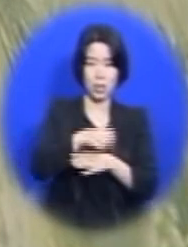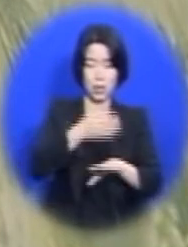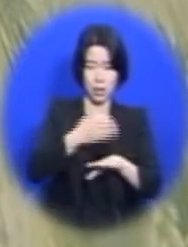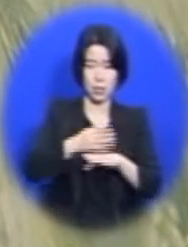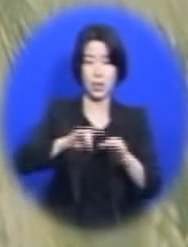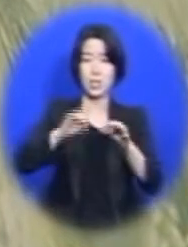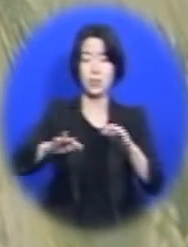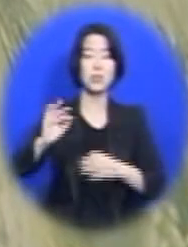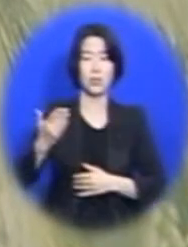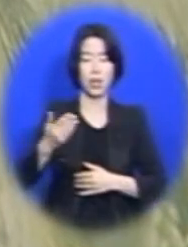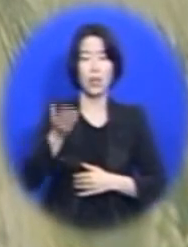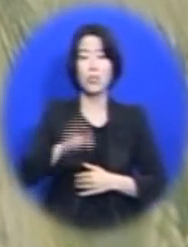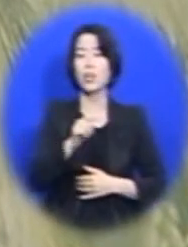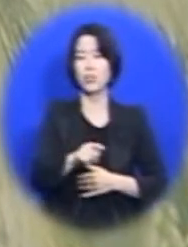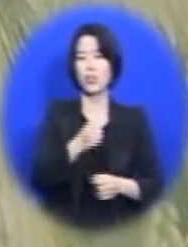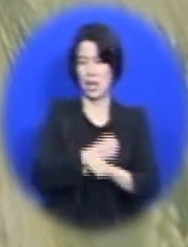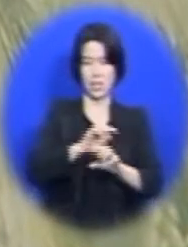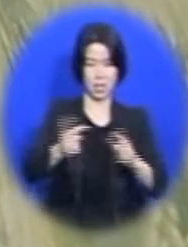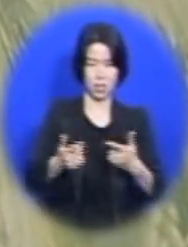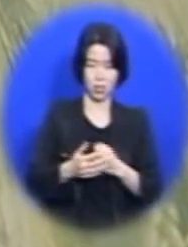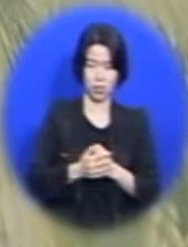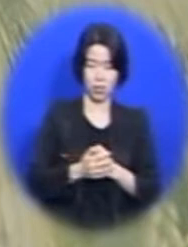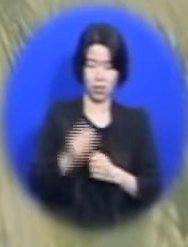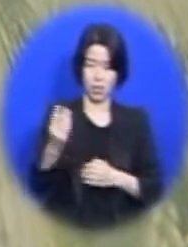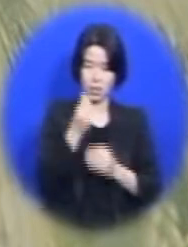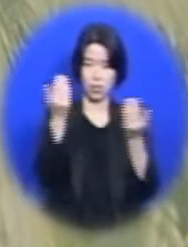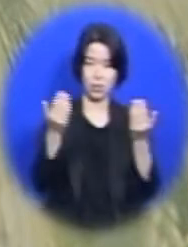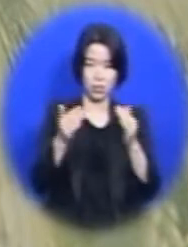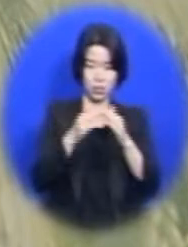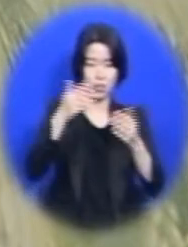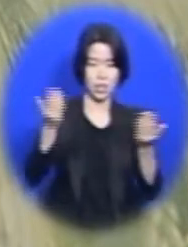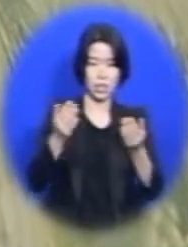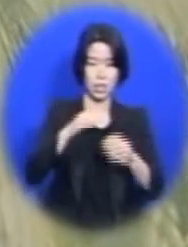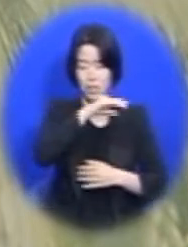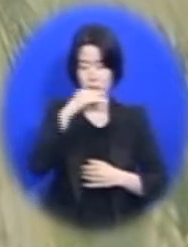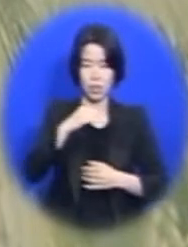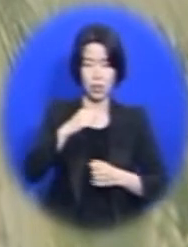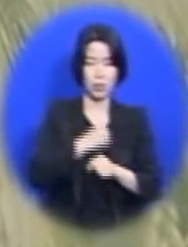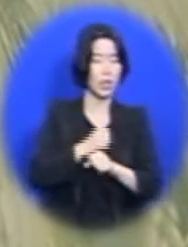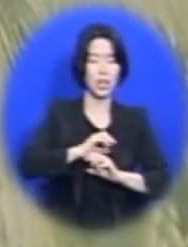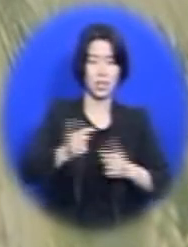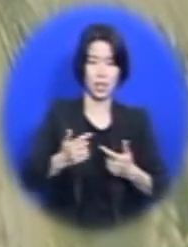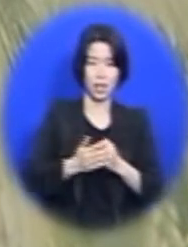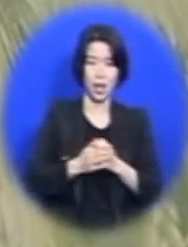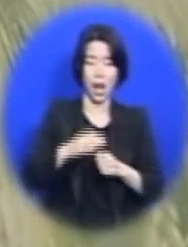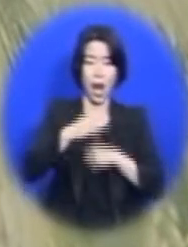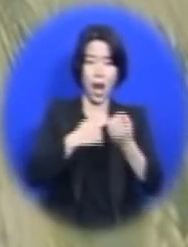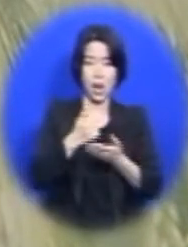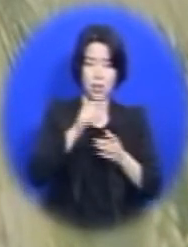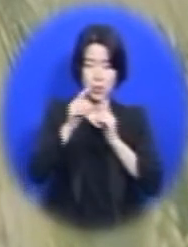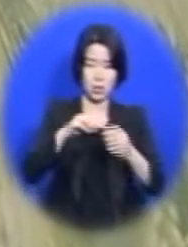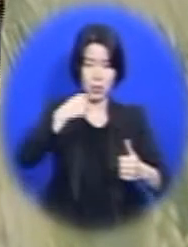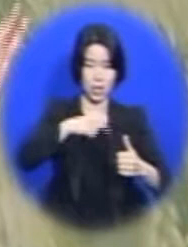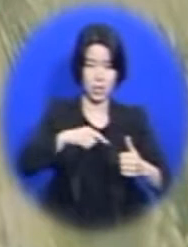되어집니다. 근데 그걸 안 했어요. 성전 일이 제대로 되지를 않습니다. 하나님의 말씀을 가르치는 사람들이